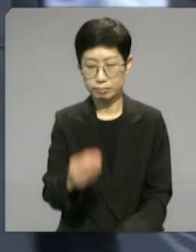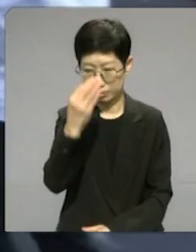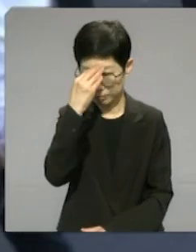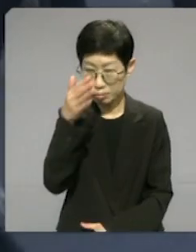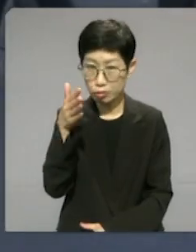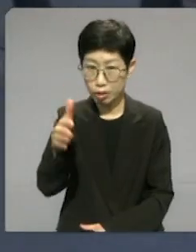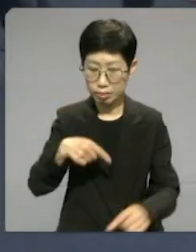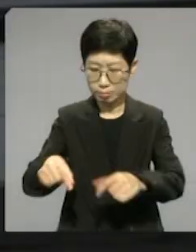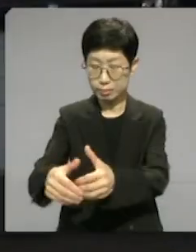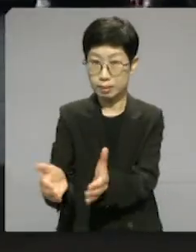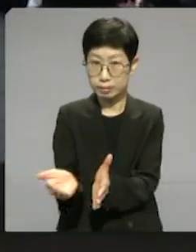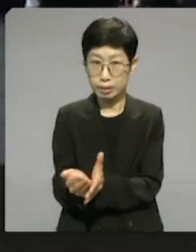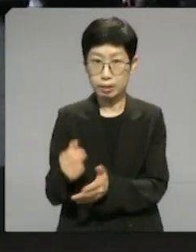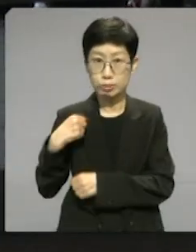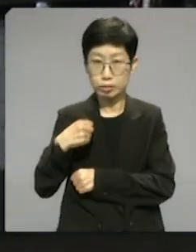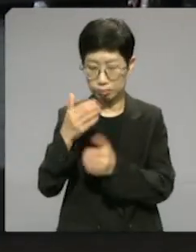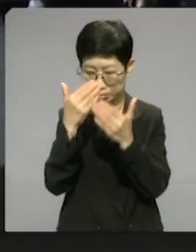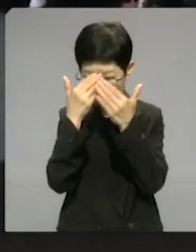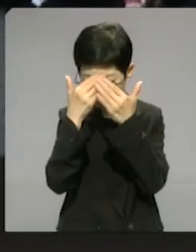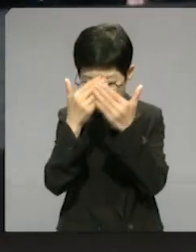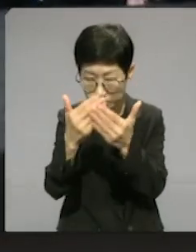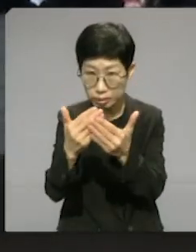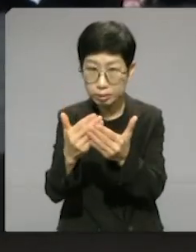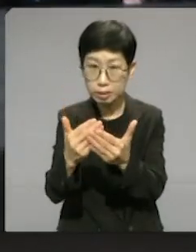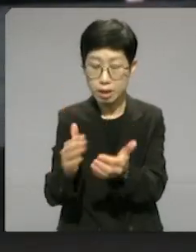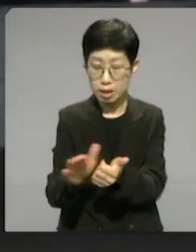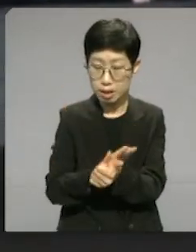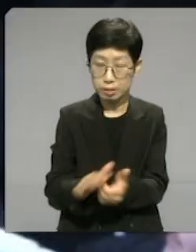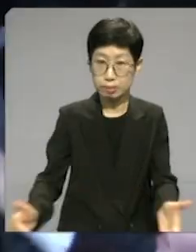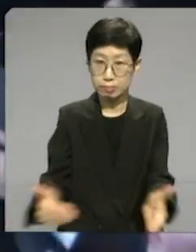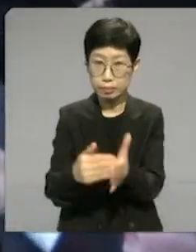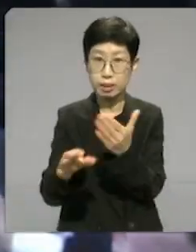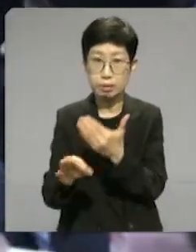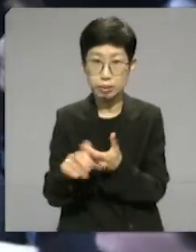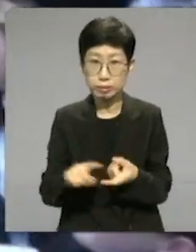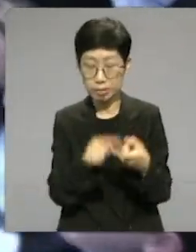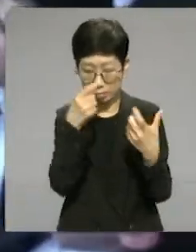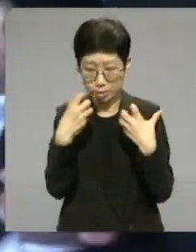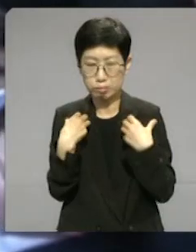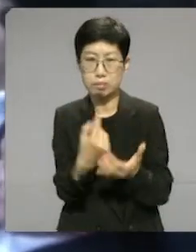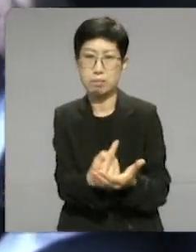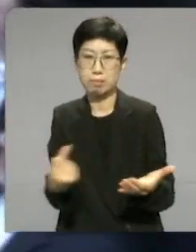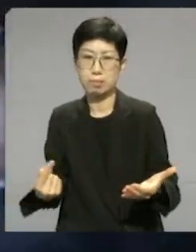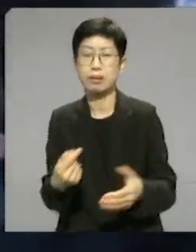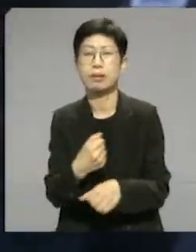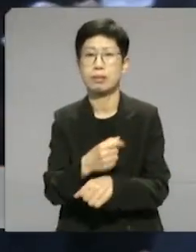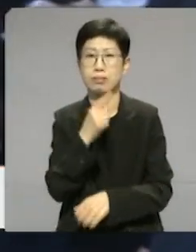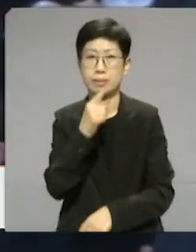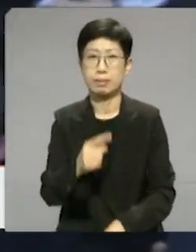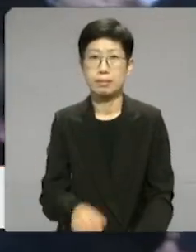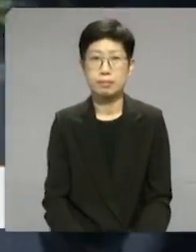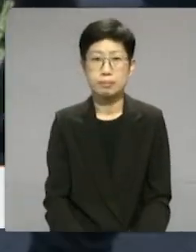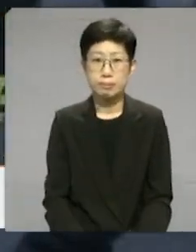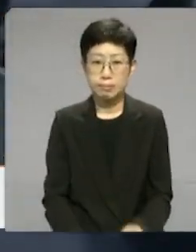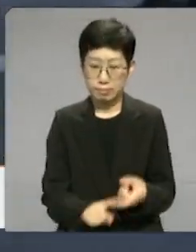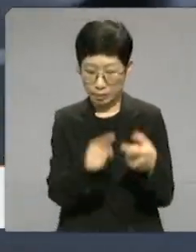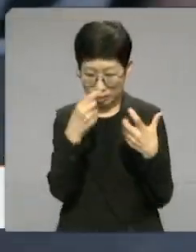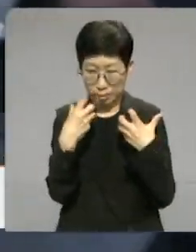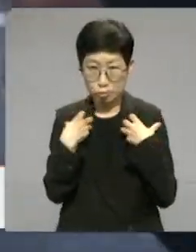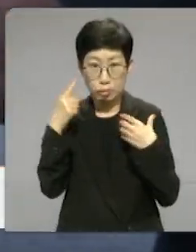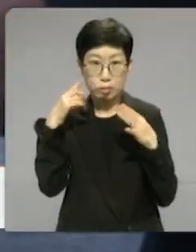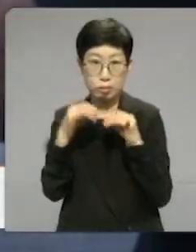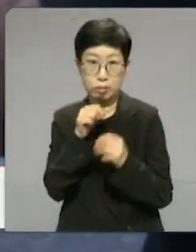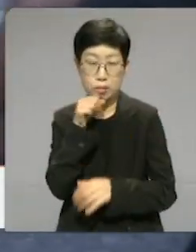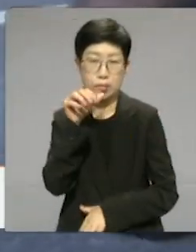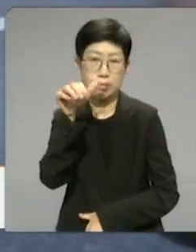초정통파 정당들은 병역 면제 혜택이 종결되면 연정을 탈퇴하겠다고 위협하고 있는 상황. 연립정부 지지율이